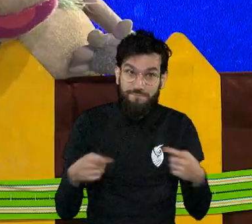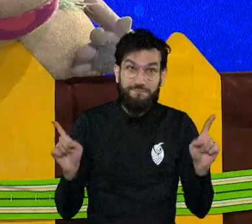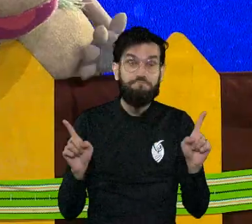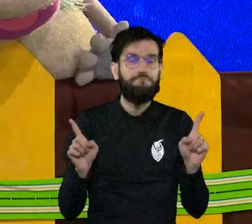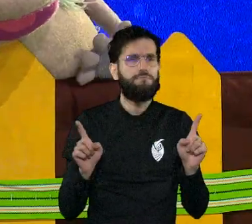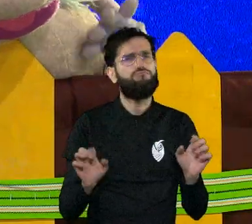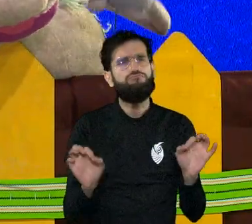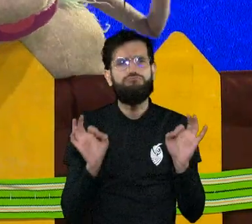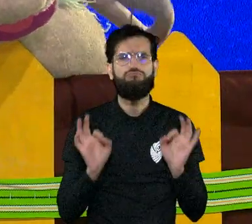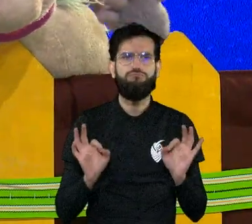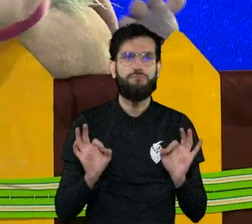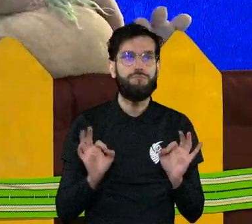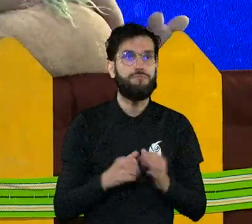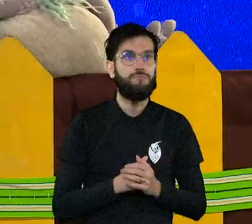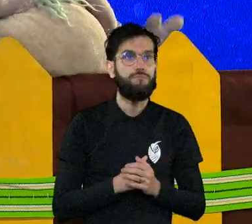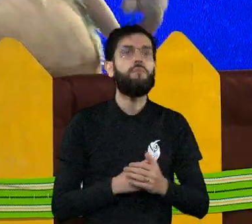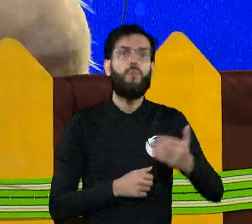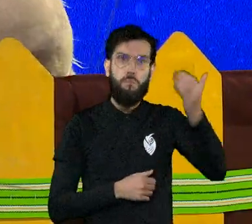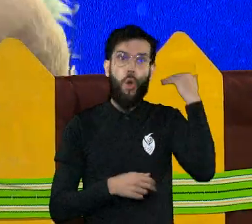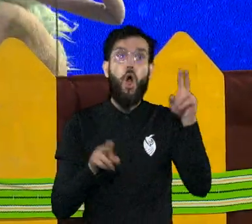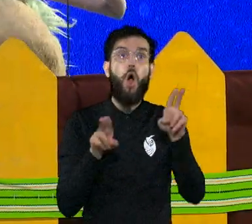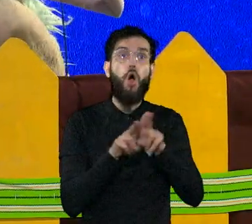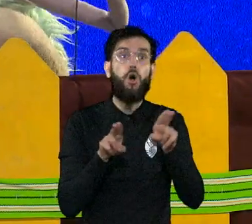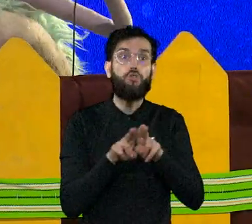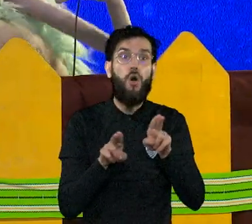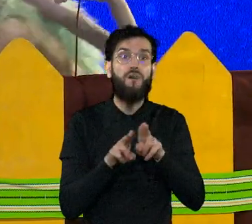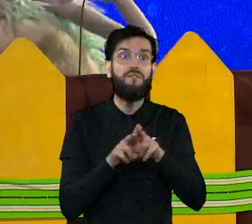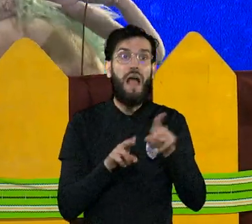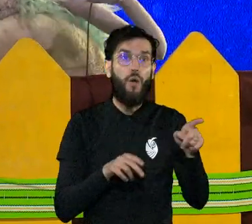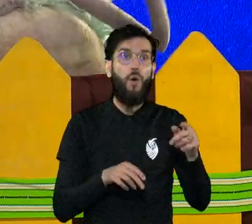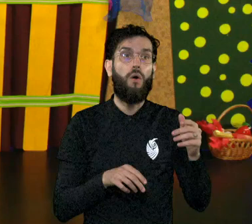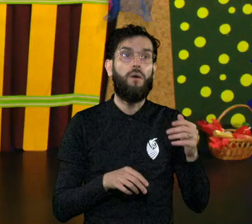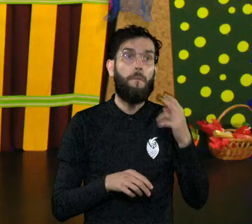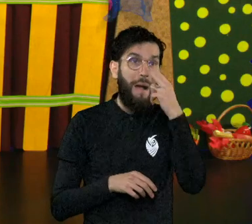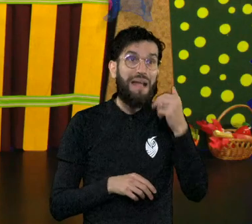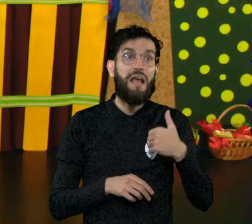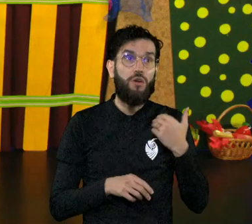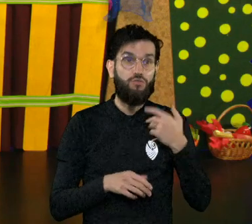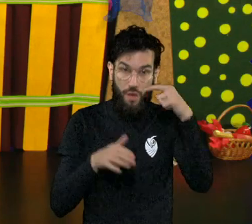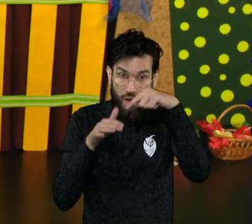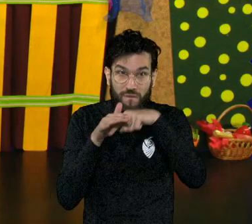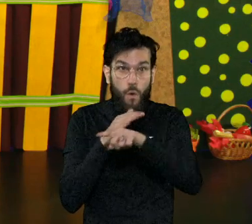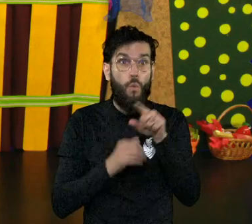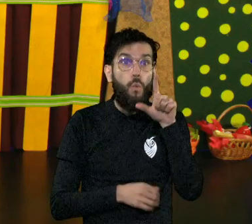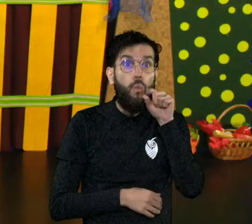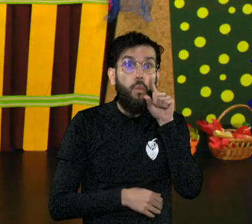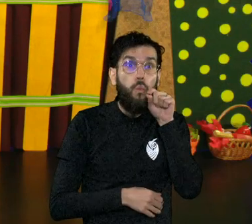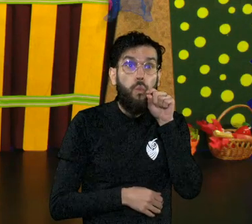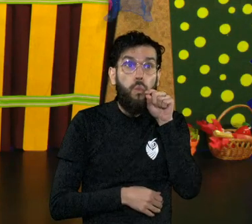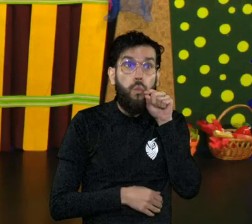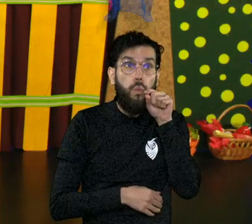obľúbenú pesničku. Spievali sme ju aj na besiedke v škôlke. Myslíš tu o tej kure, ktorá utíkla Ježibabe z